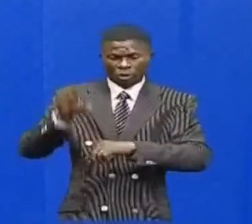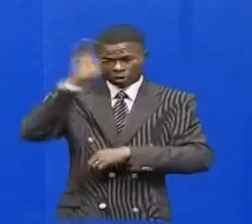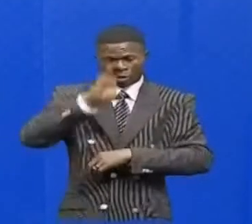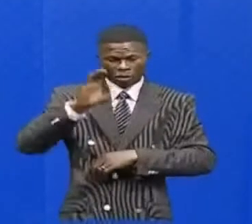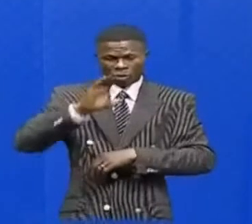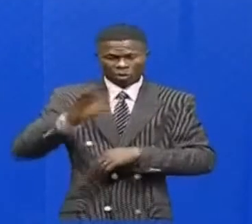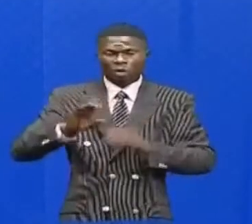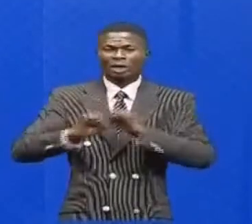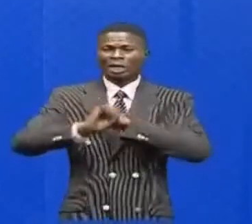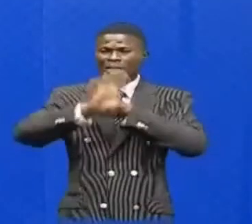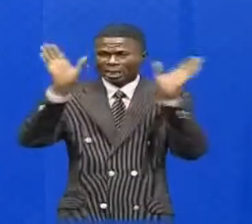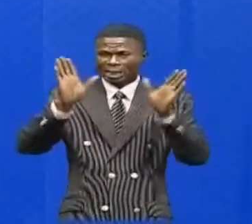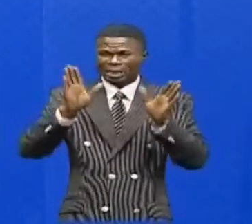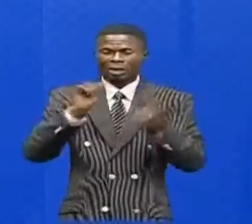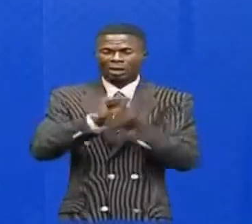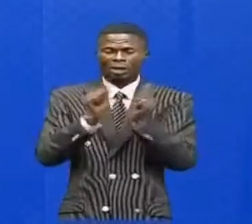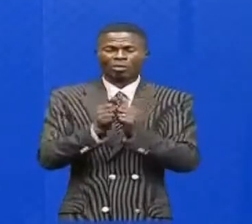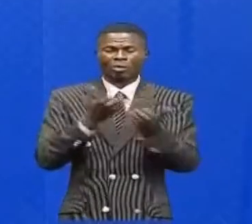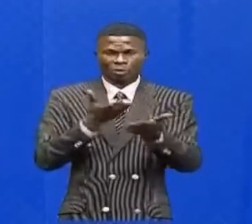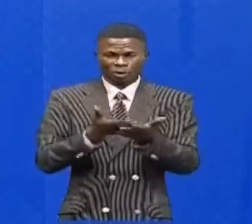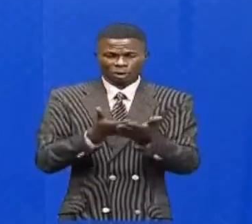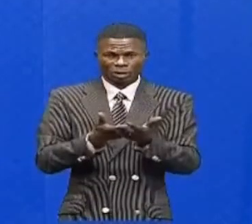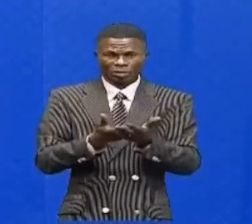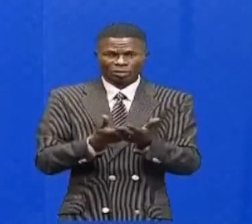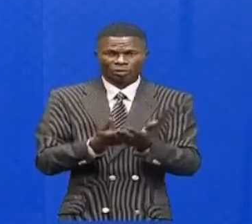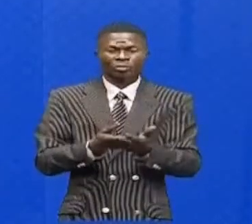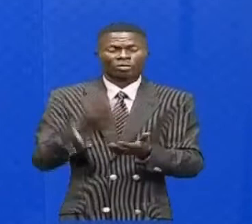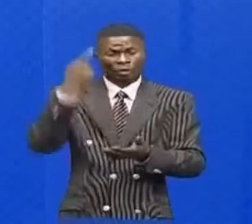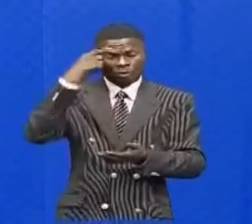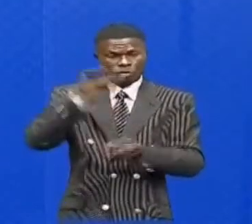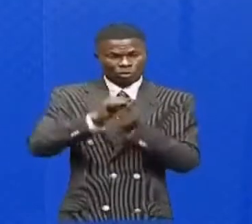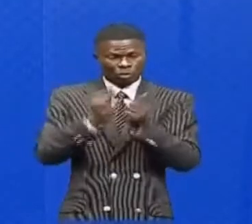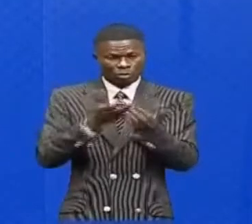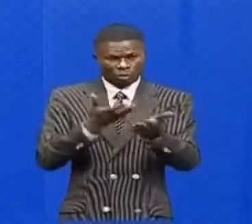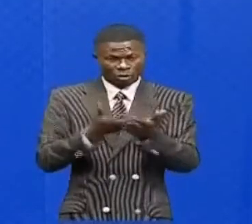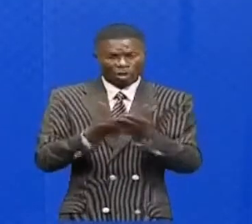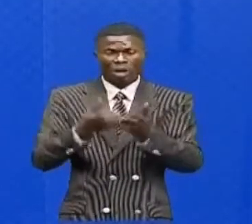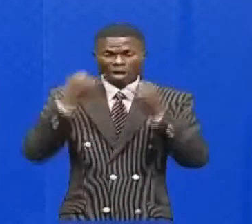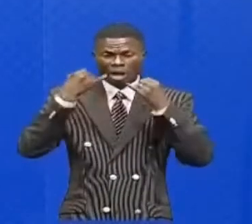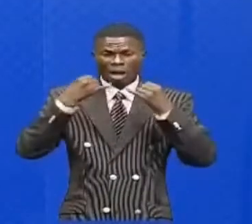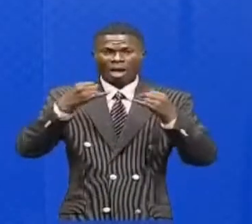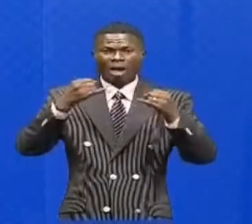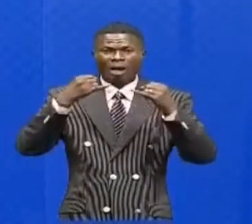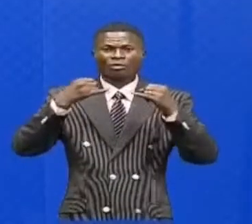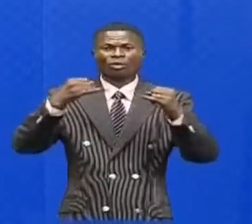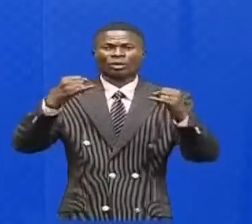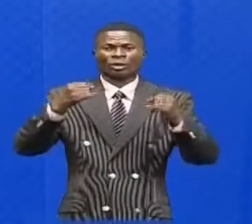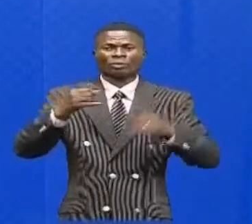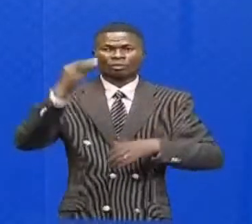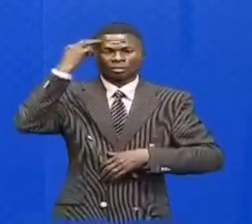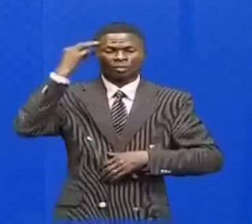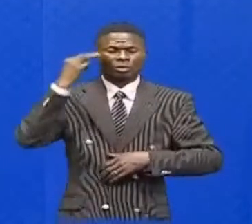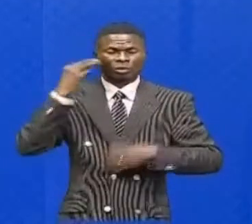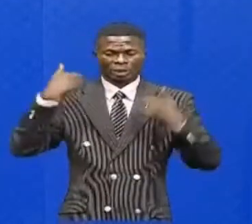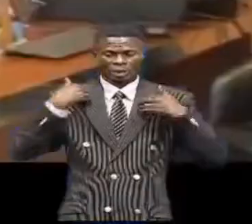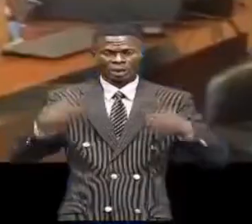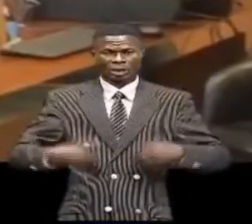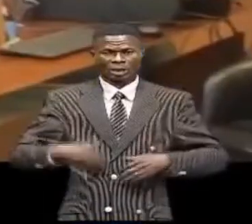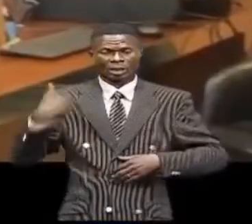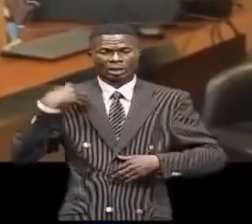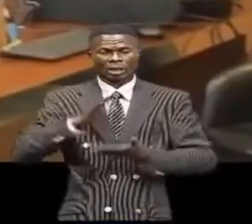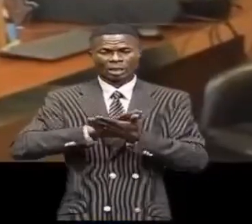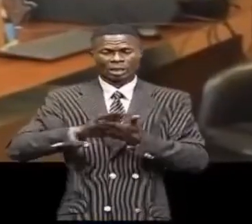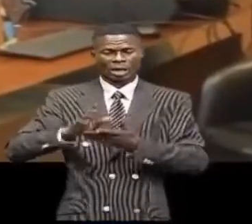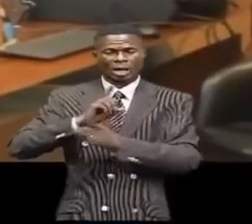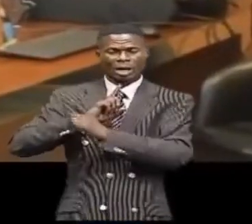toute la lumière sur ces drames. Toujours sur ces chapitres de points d'information, le ministre de la Santé publique, Hygiène